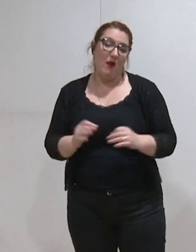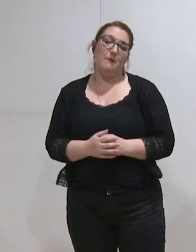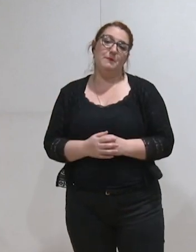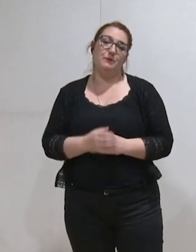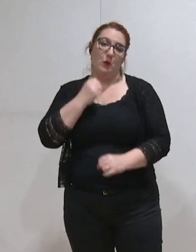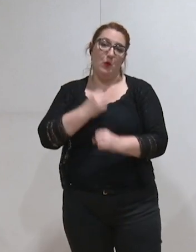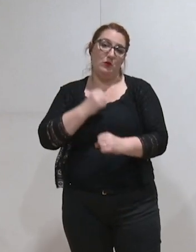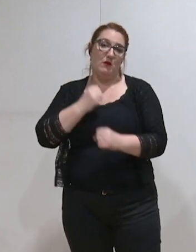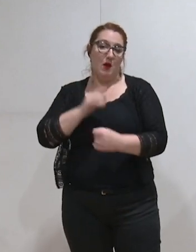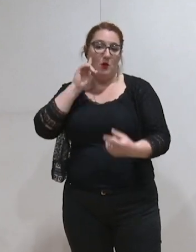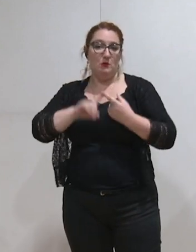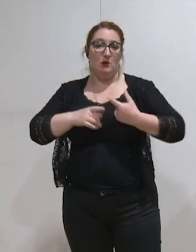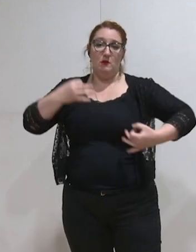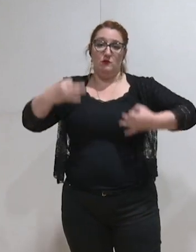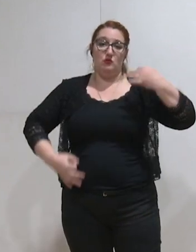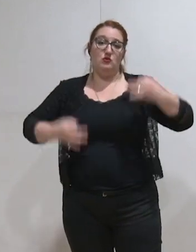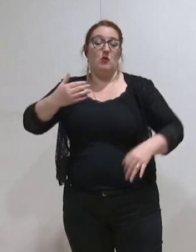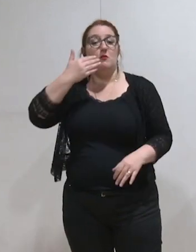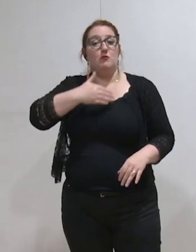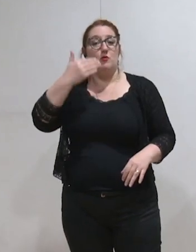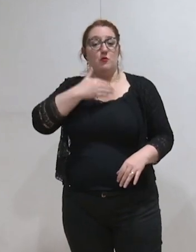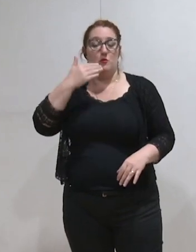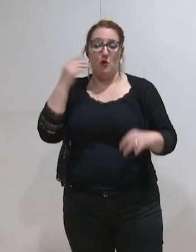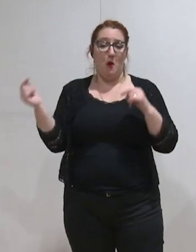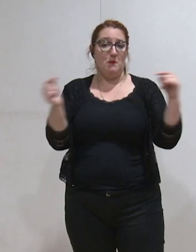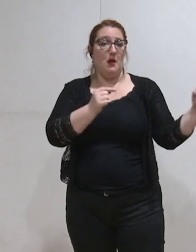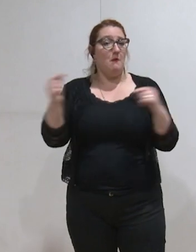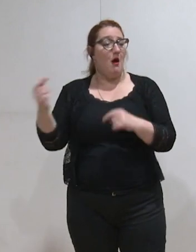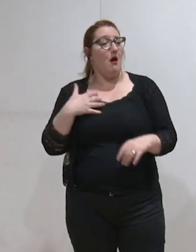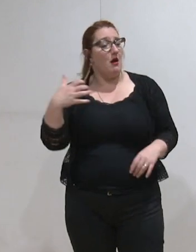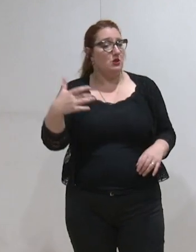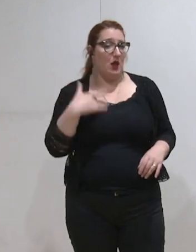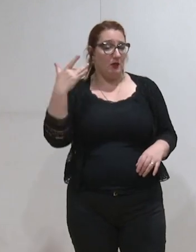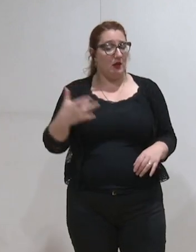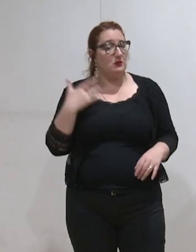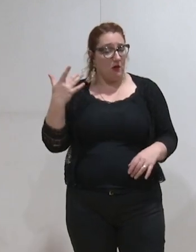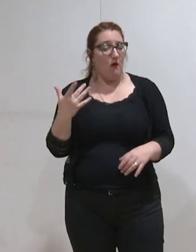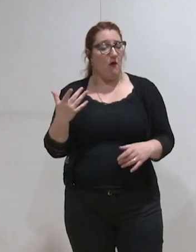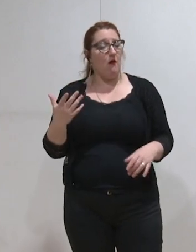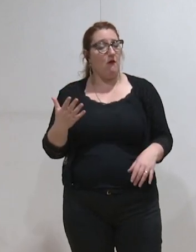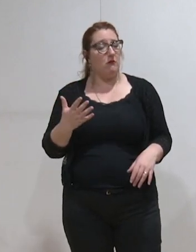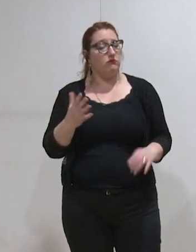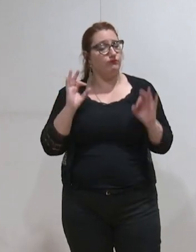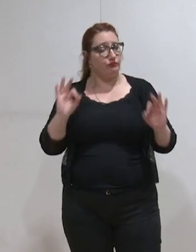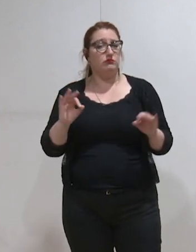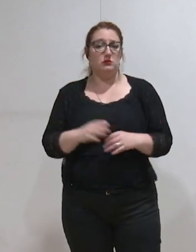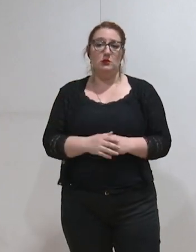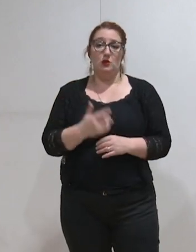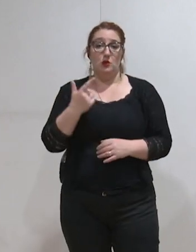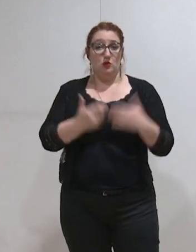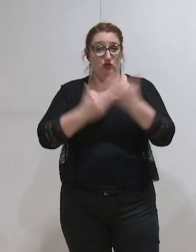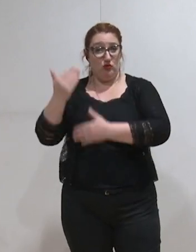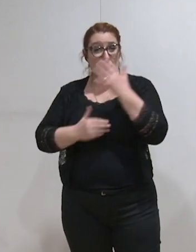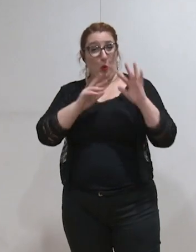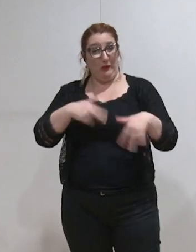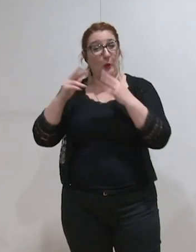notre jugement pour améliorer la pertinence des débats que nous avons qui sont extrêmement riches et intéressants je rappelle que nous avons siégé deux journées entières de 8h nous avons